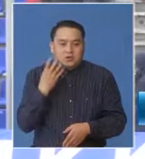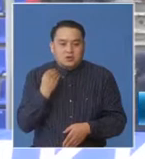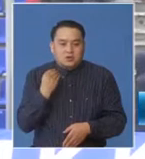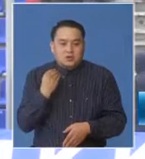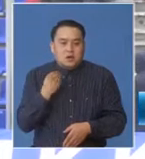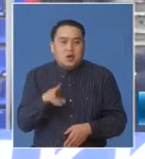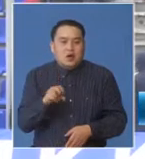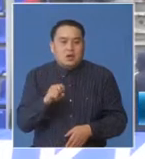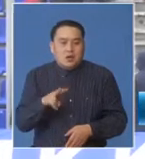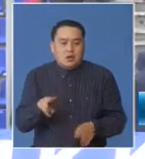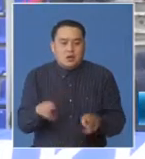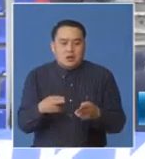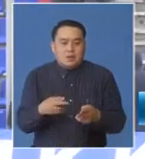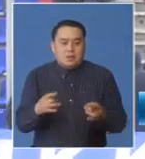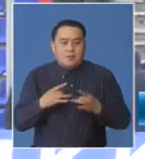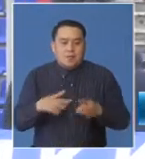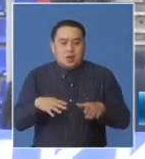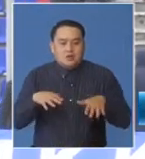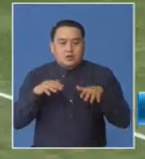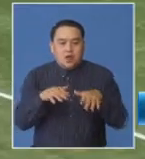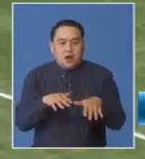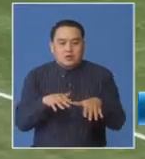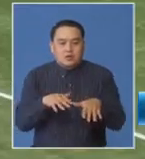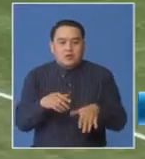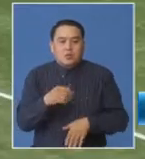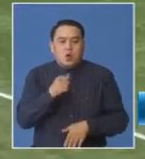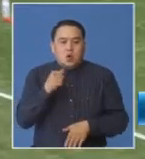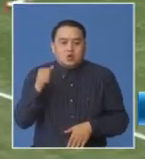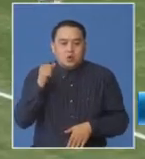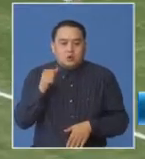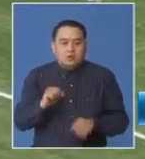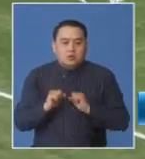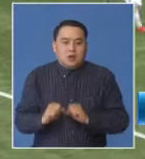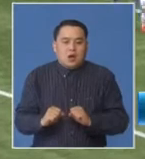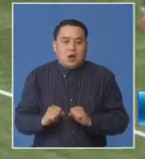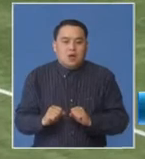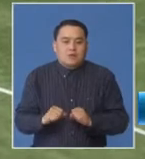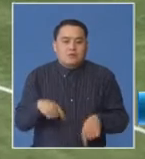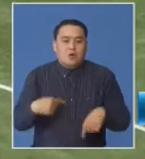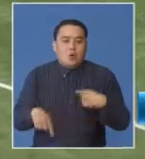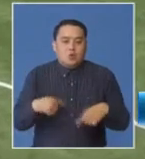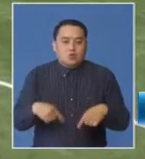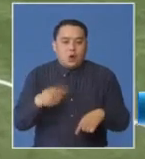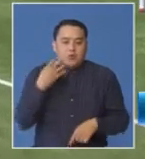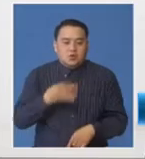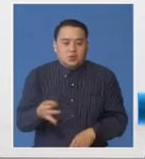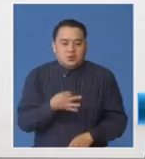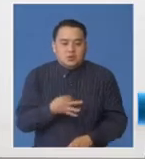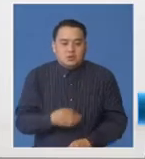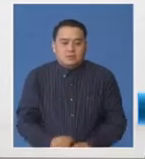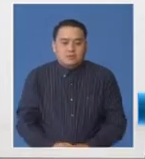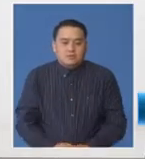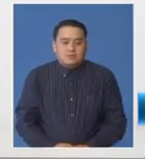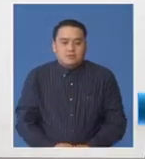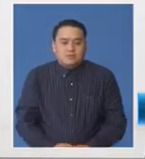Кайрата. Форвард не стал праздновать взятие ворот, так как в прошлых сезонах он защищал цвета футбольного клуба ЖТСУ.